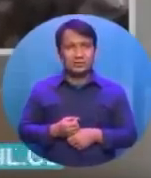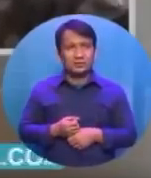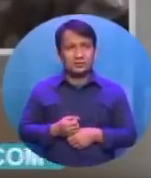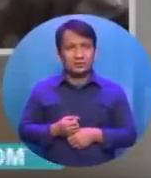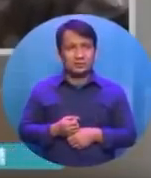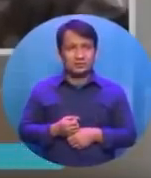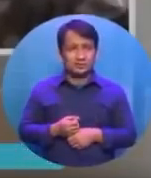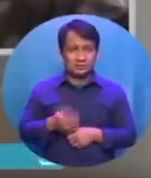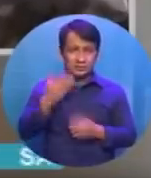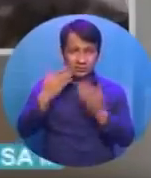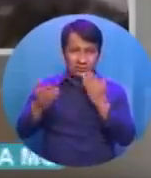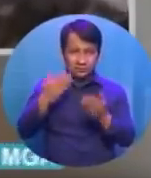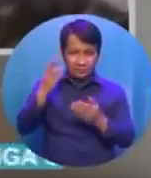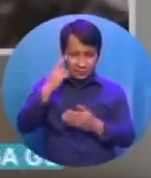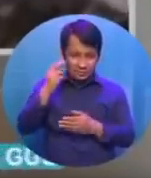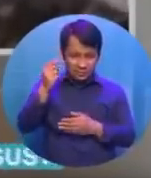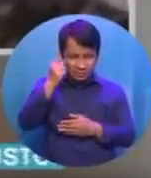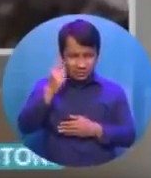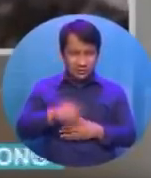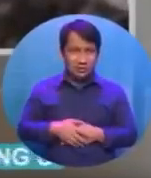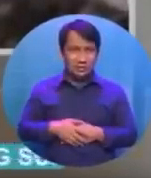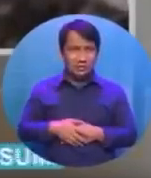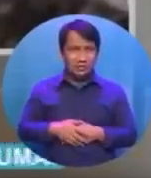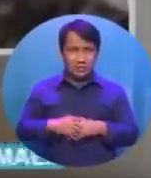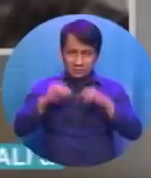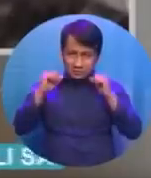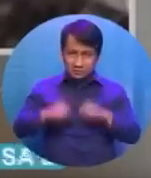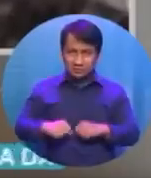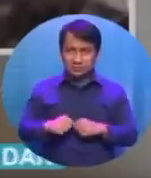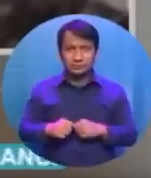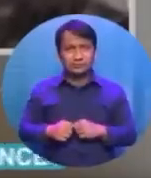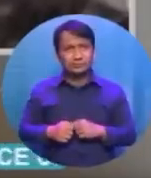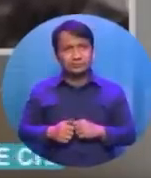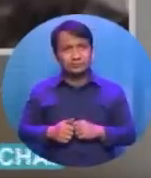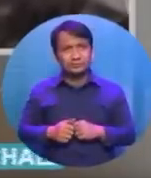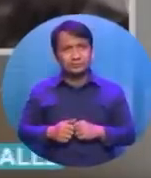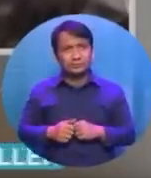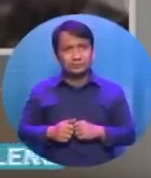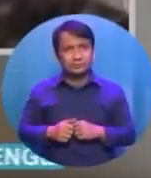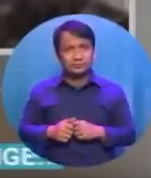Thank you, sir. We will make it possible.